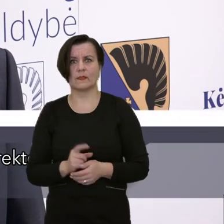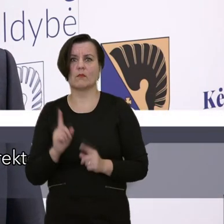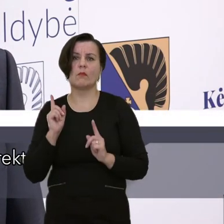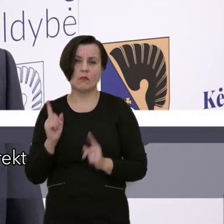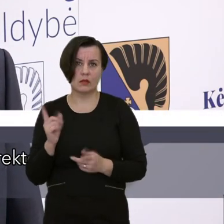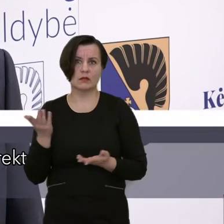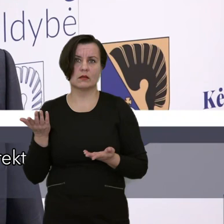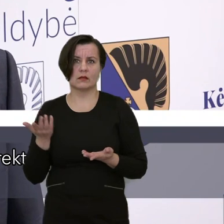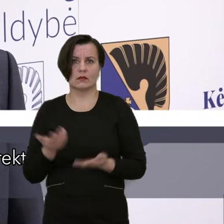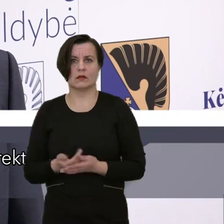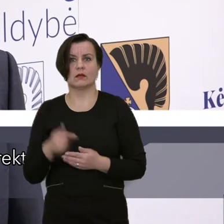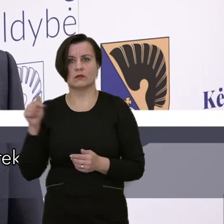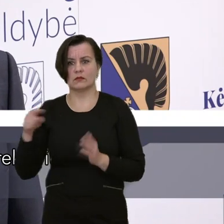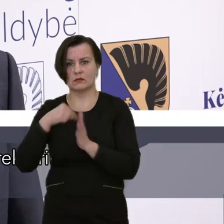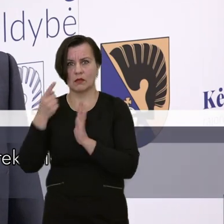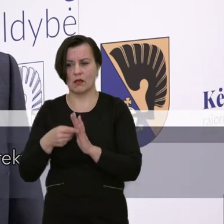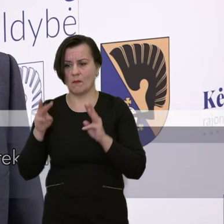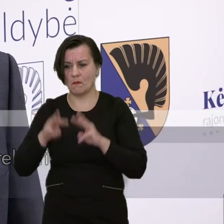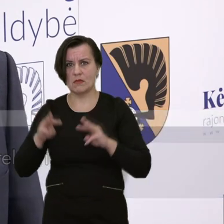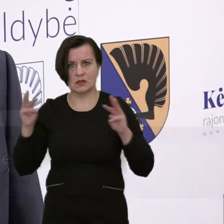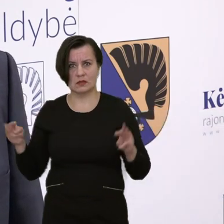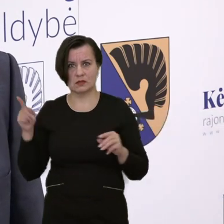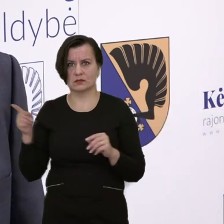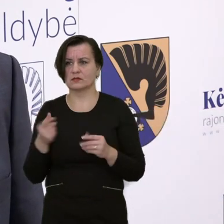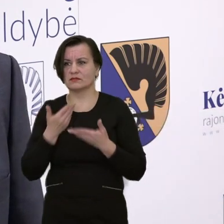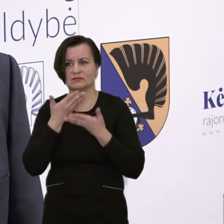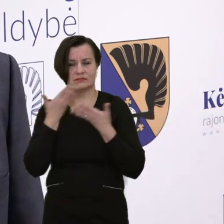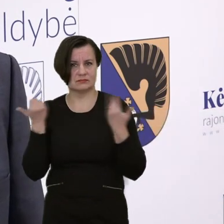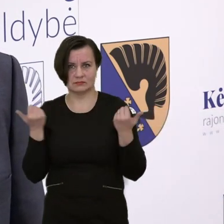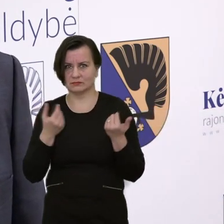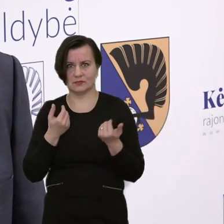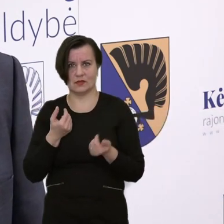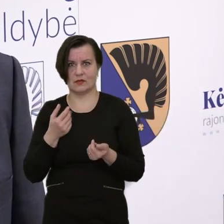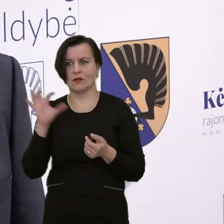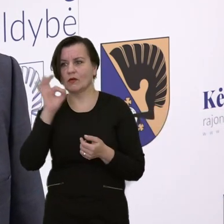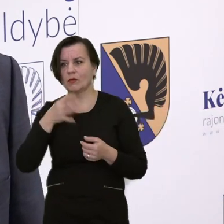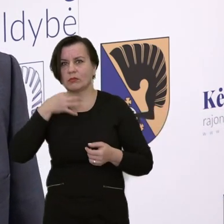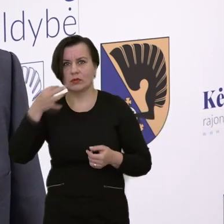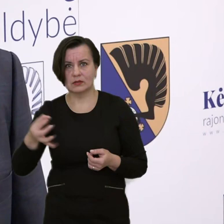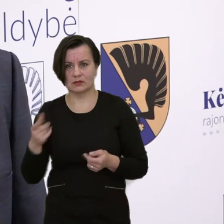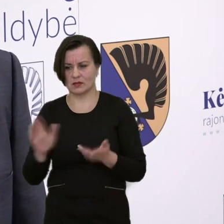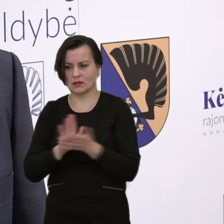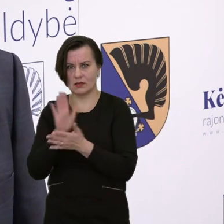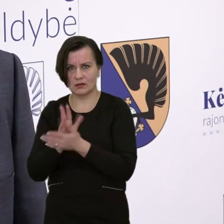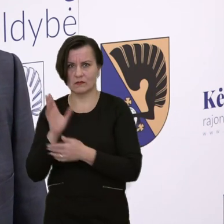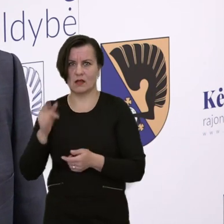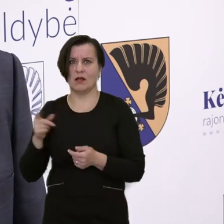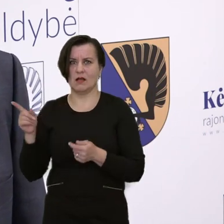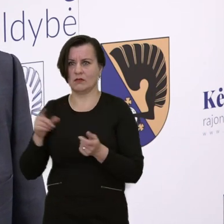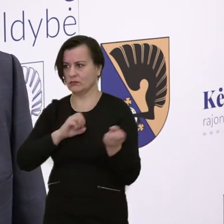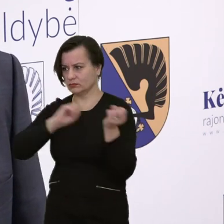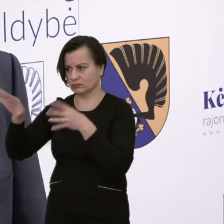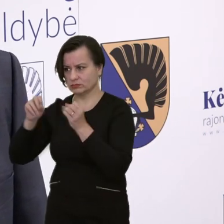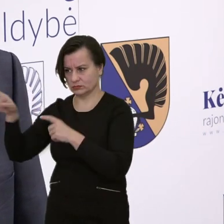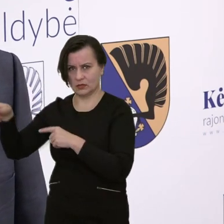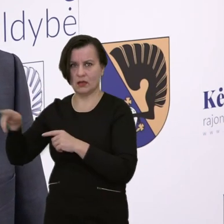atliekų tvarkymą. Deja, šio klausimo ministras neturėjo kuo pradžiuginti, vis tik taršos mokestis už